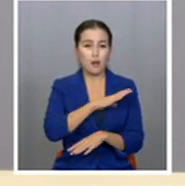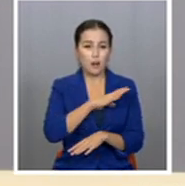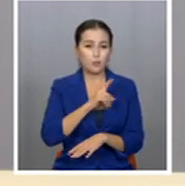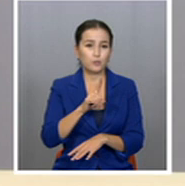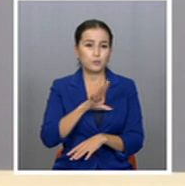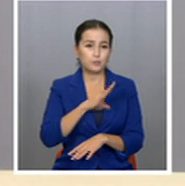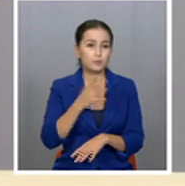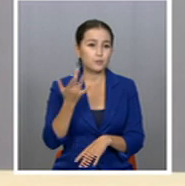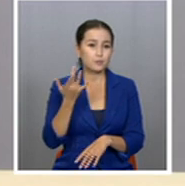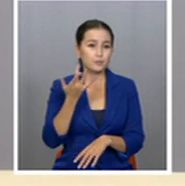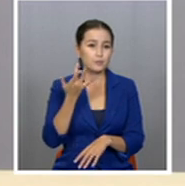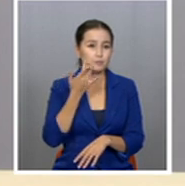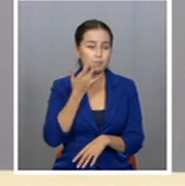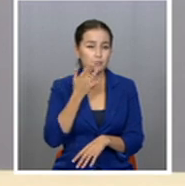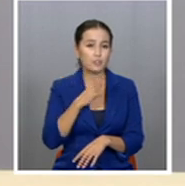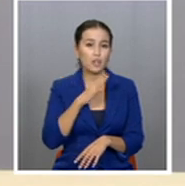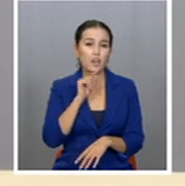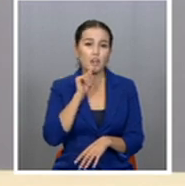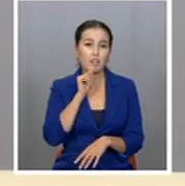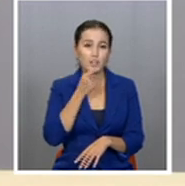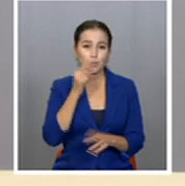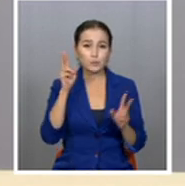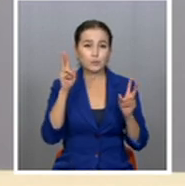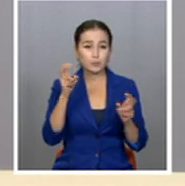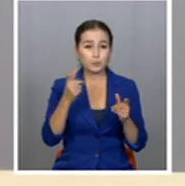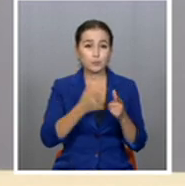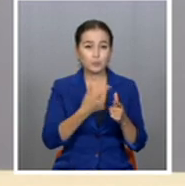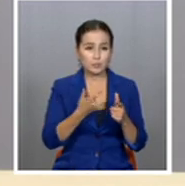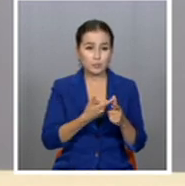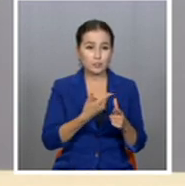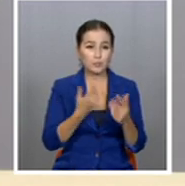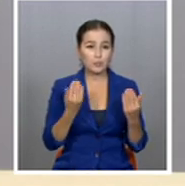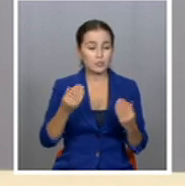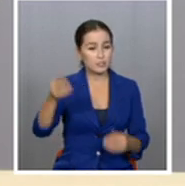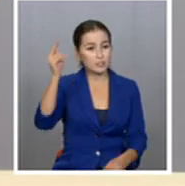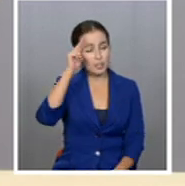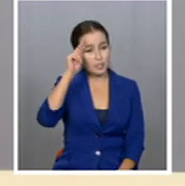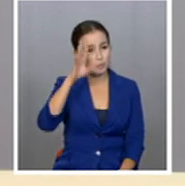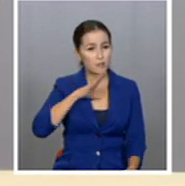үшін экономика терминін және бүгінгі сабақтан алған